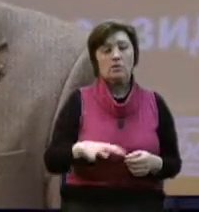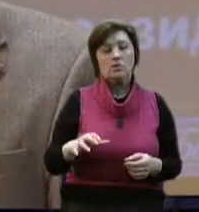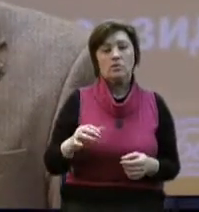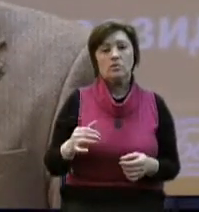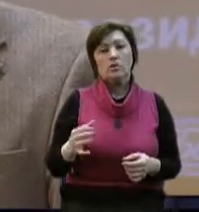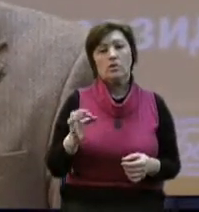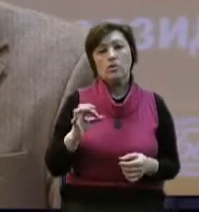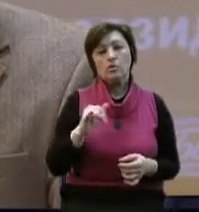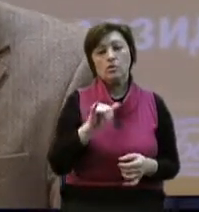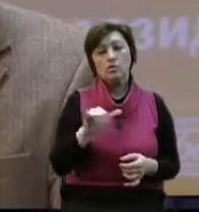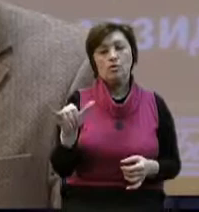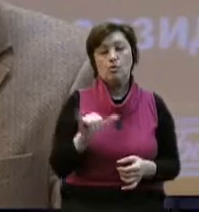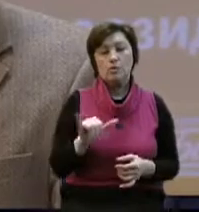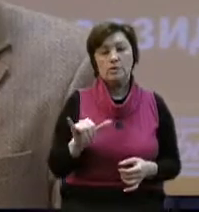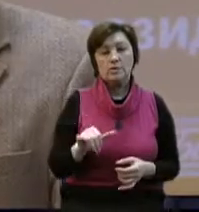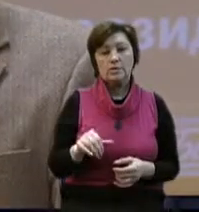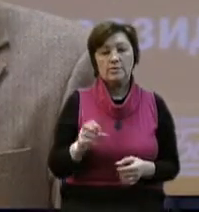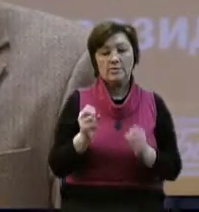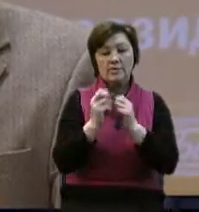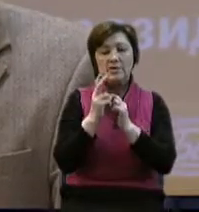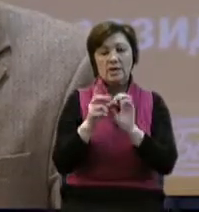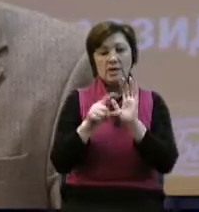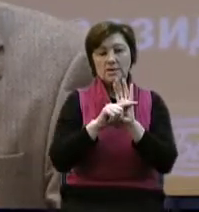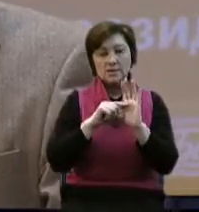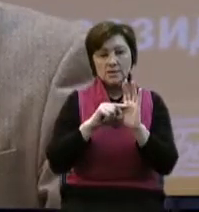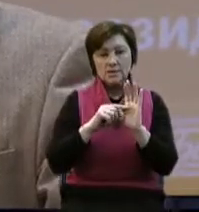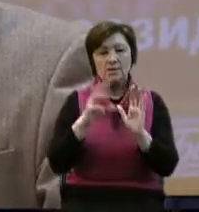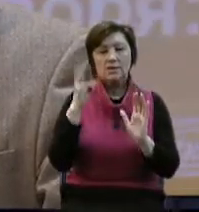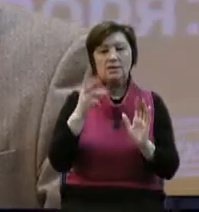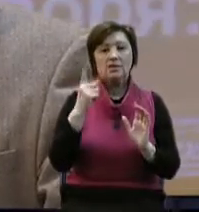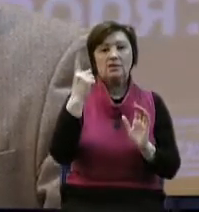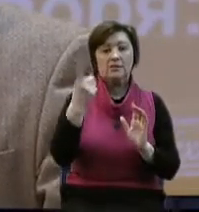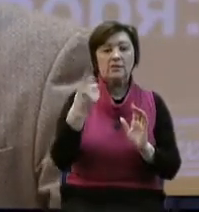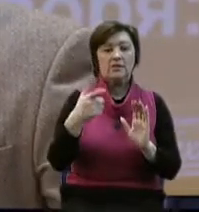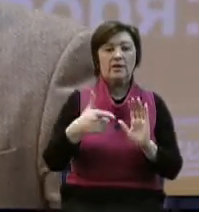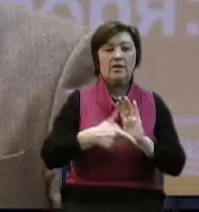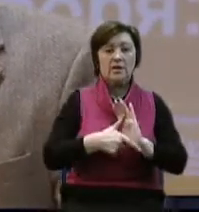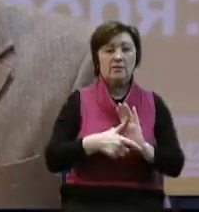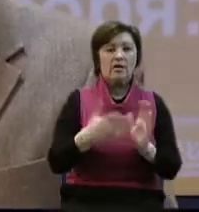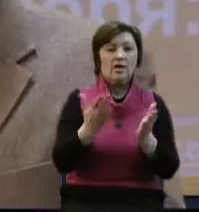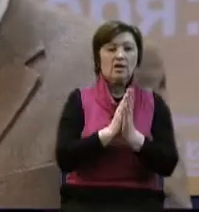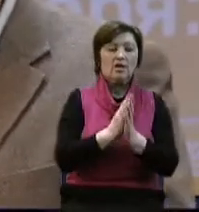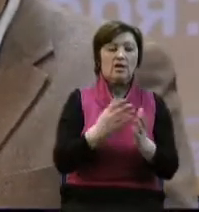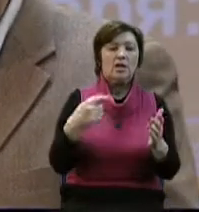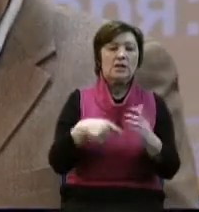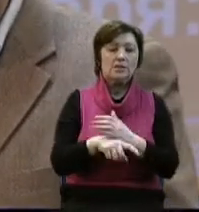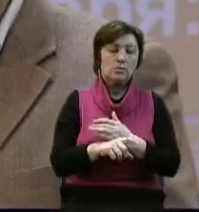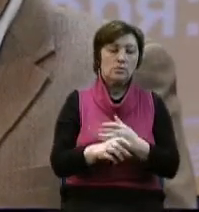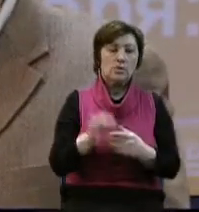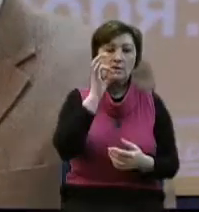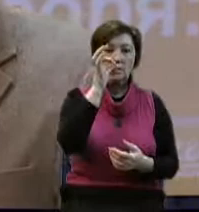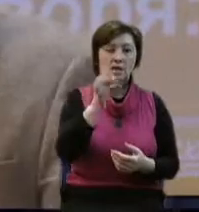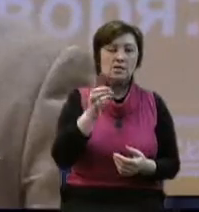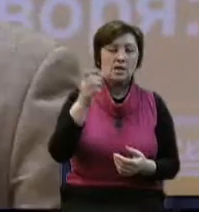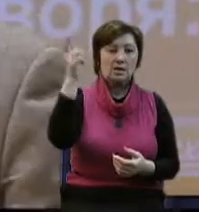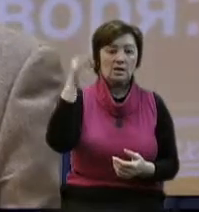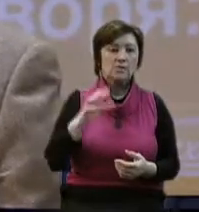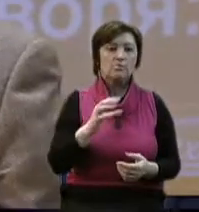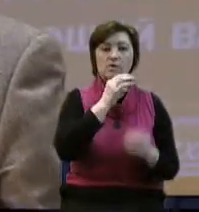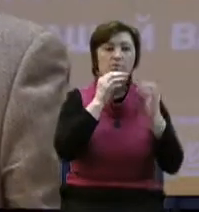Начиная с 12 стиха, 31 глава книги «Исход». «И сказал Господь Моисею,